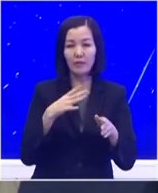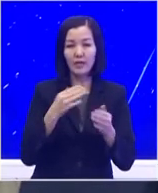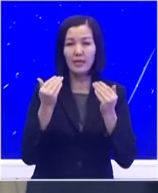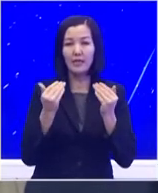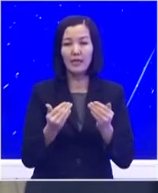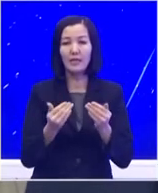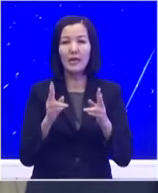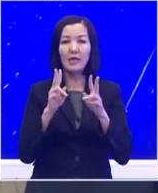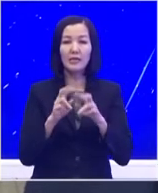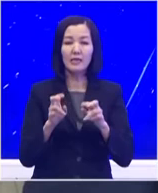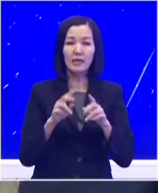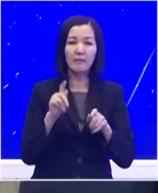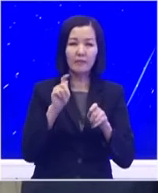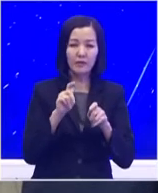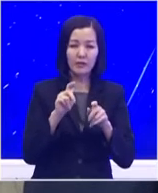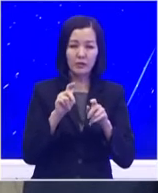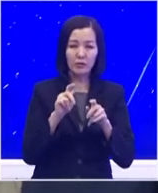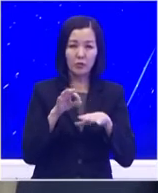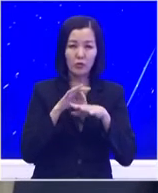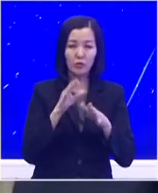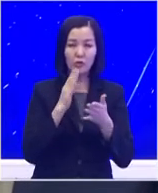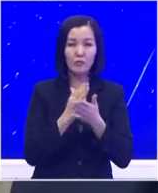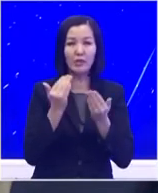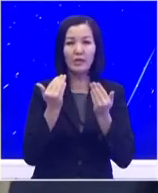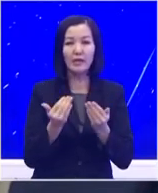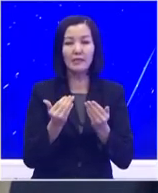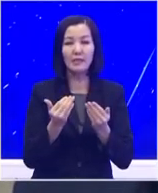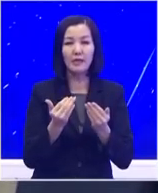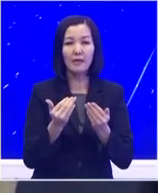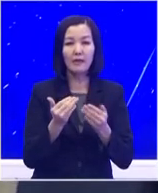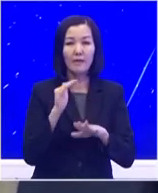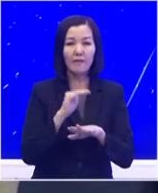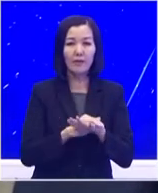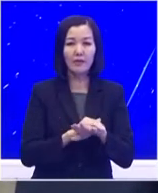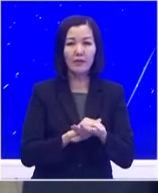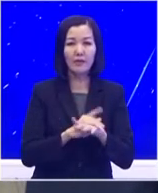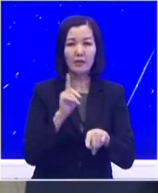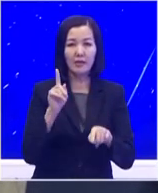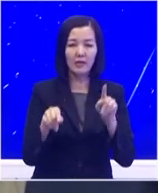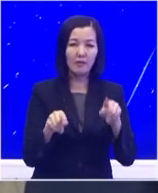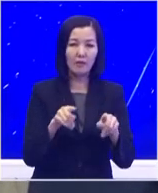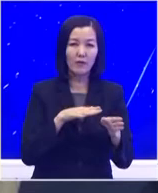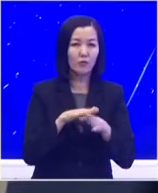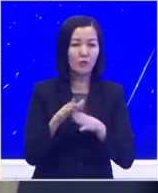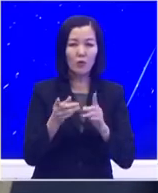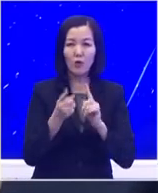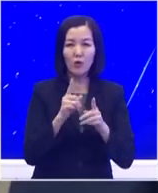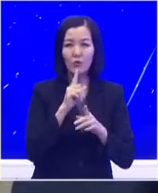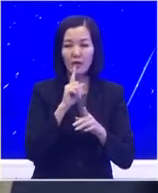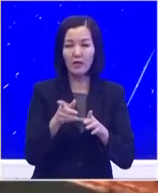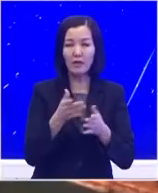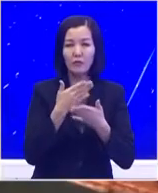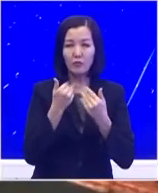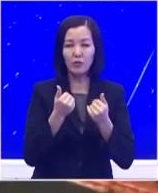қазір сараптау жұмыстары жүргізіліп жатыр. Біздің қолымызда қазіргі мәліметтер бойынша кейбір трактаттары толық аударылмаған. Өйткені сол кездегі нұсқа